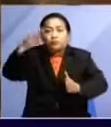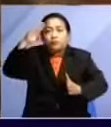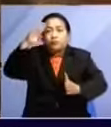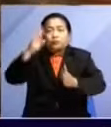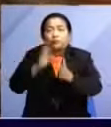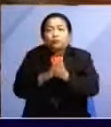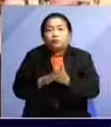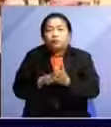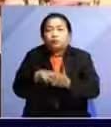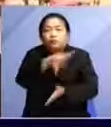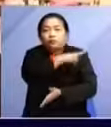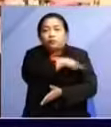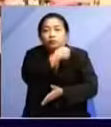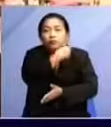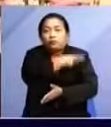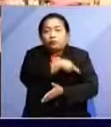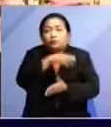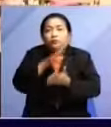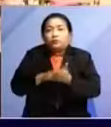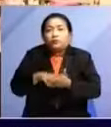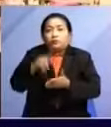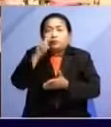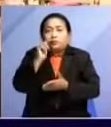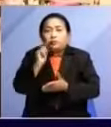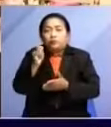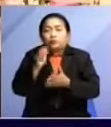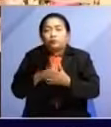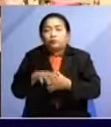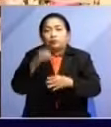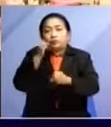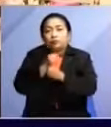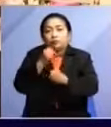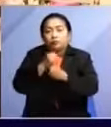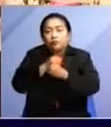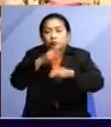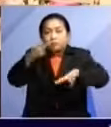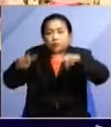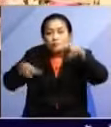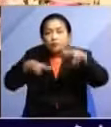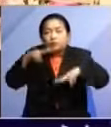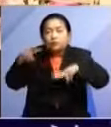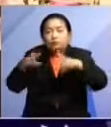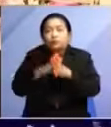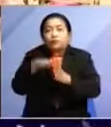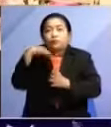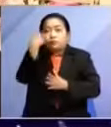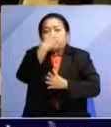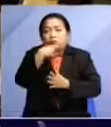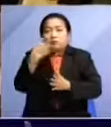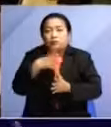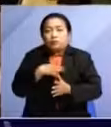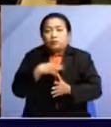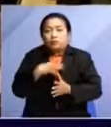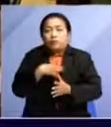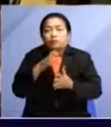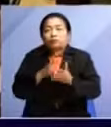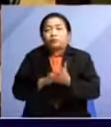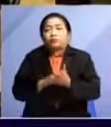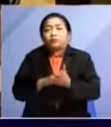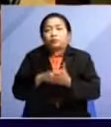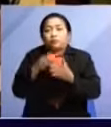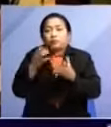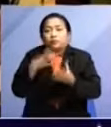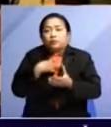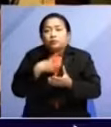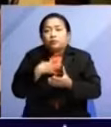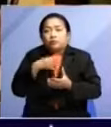เสริมสุขภาพระดับตำบลและหน่วยงานที่เกี่ยวข้องสำรวจความต้องการการใช้อุปกรณ์ดังกล่าวในพื้นที่รวมถึงพื้นที่